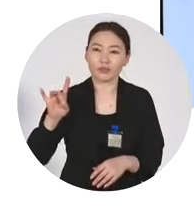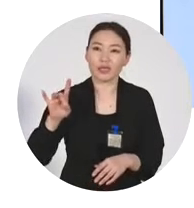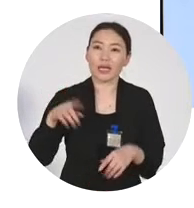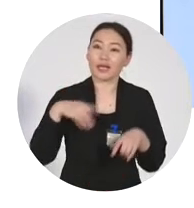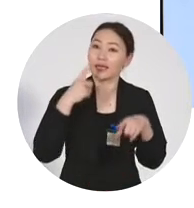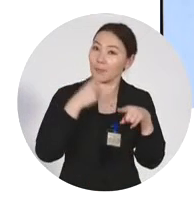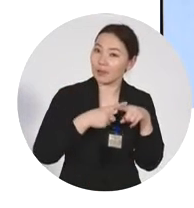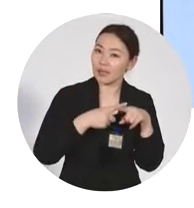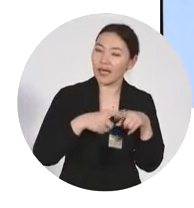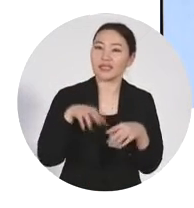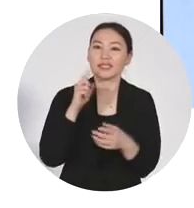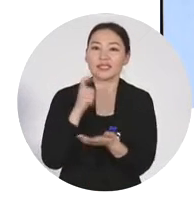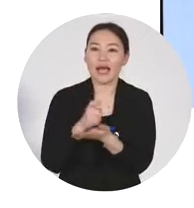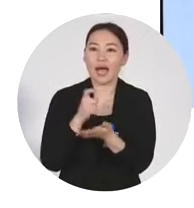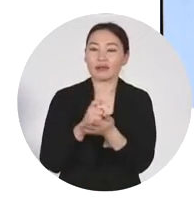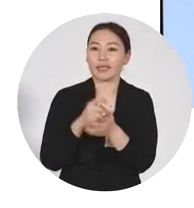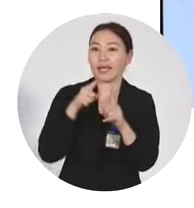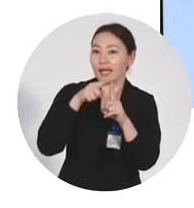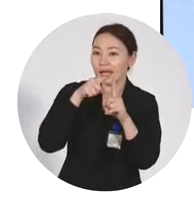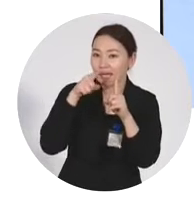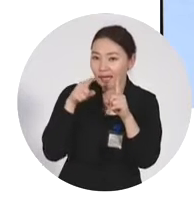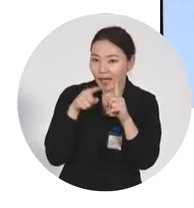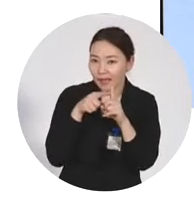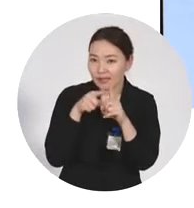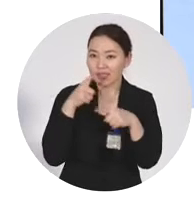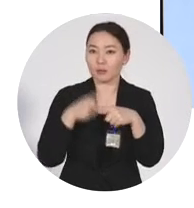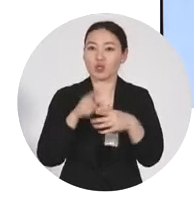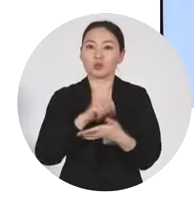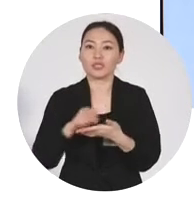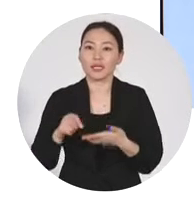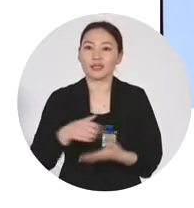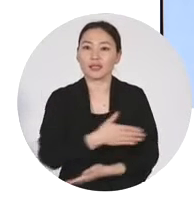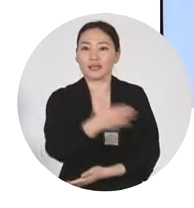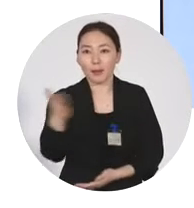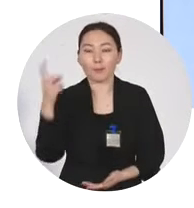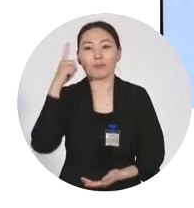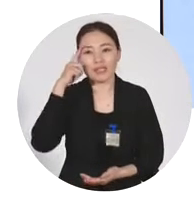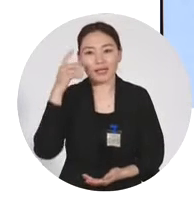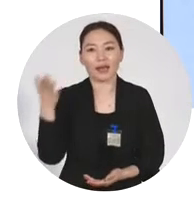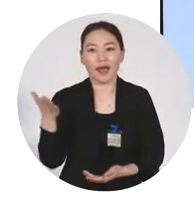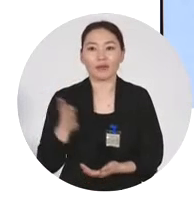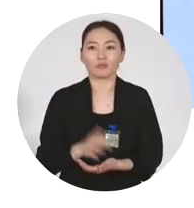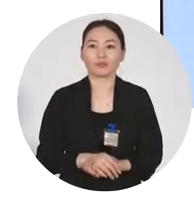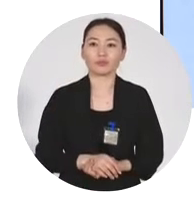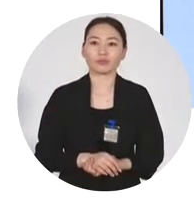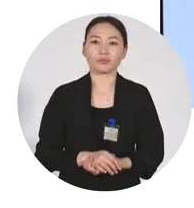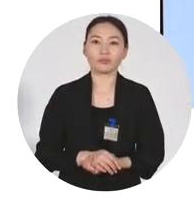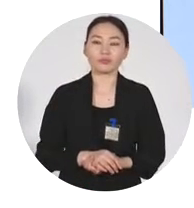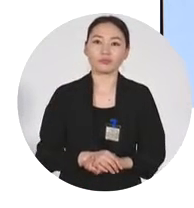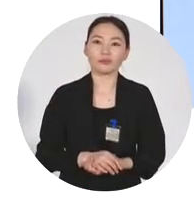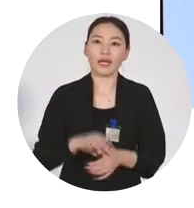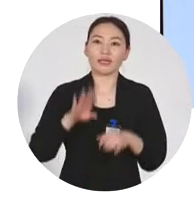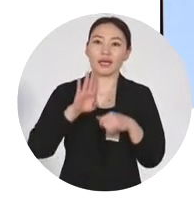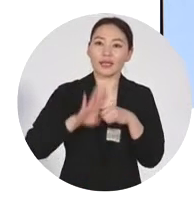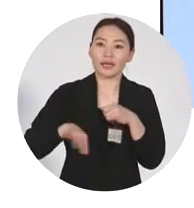бол жич бусад хот буюу эс хувилгач үсгийн дүрм. За навдарсал